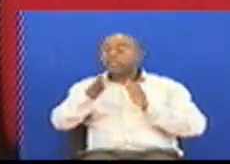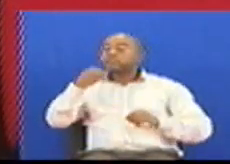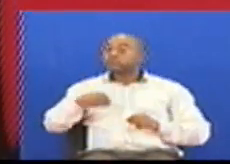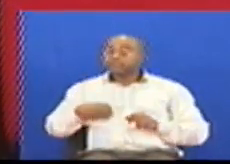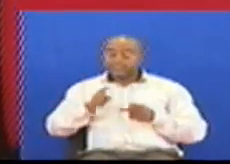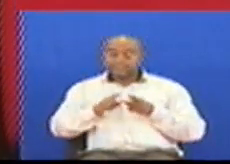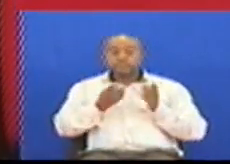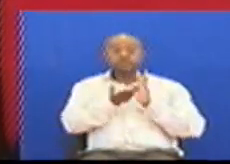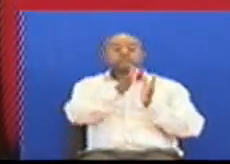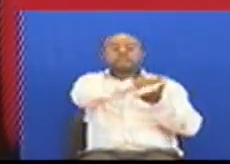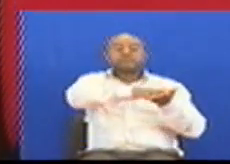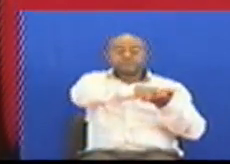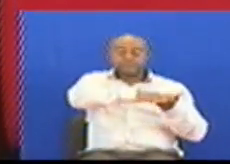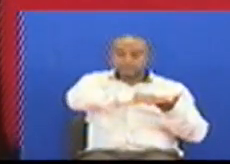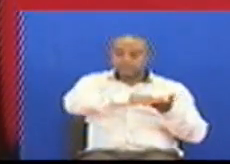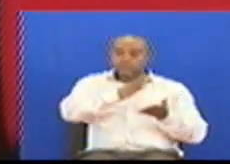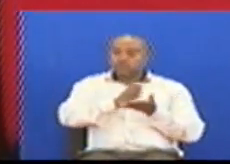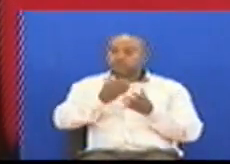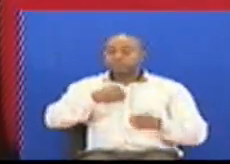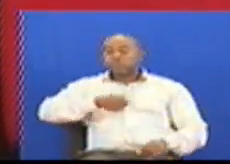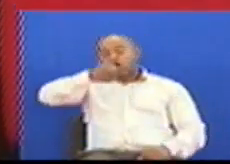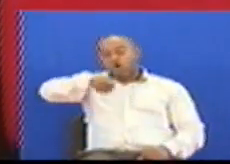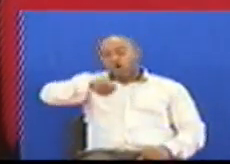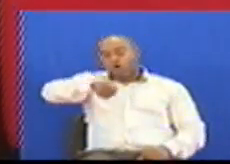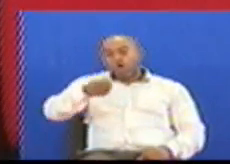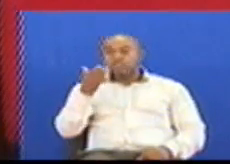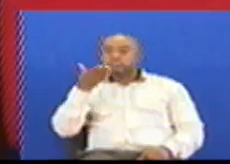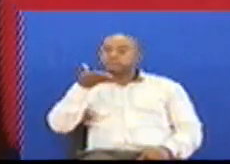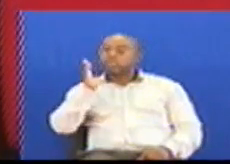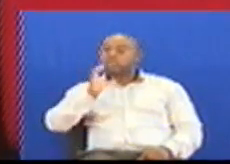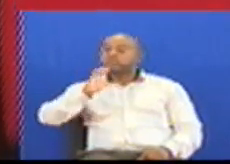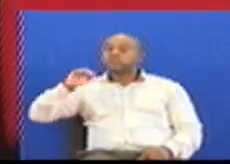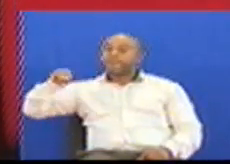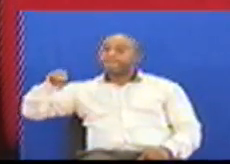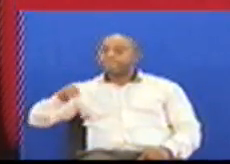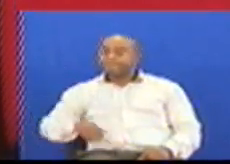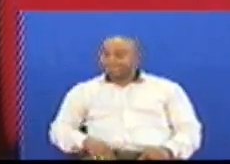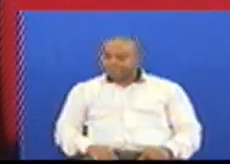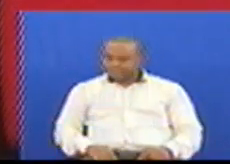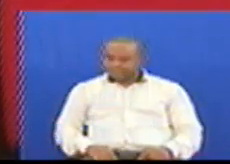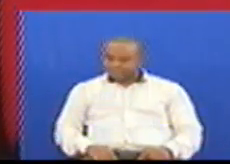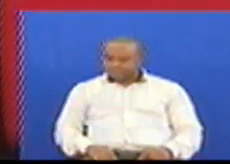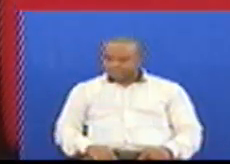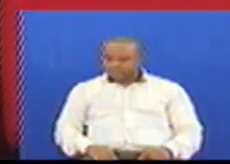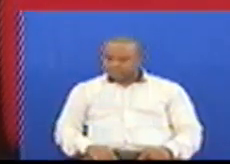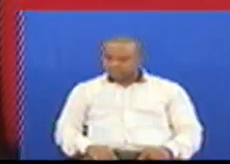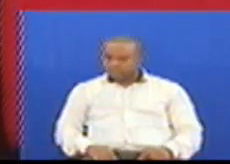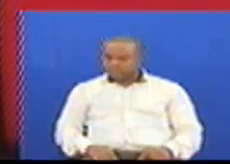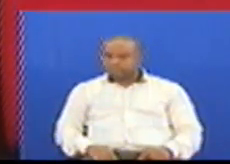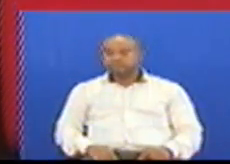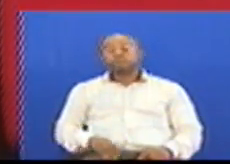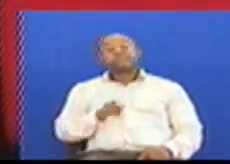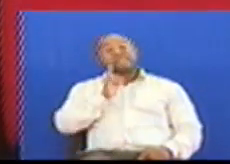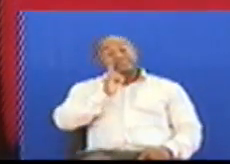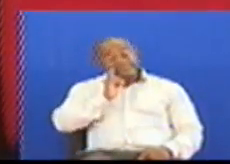elimu sekondari. Tunaipongeza sana serikali. Pamoja kwamba zipo changamoto ambazo zipo